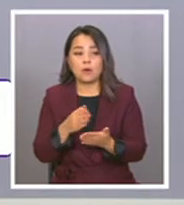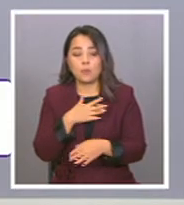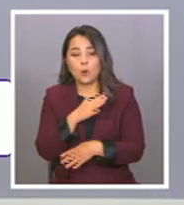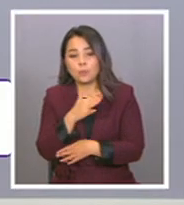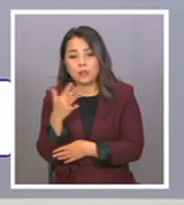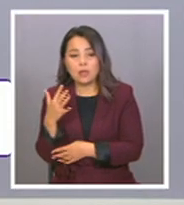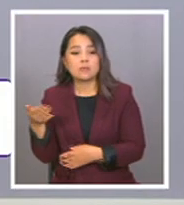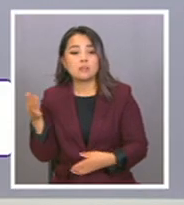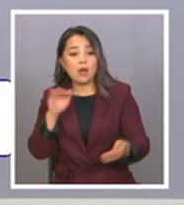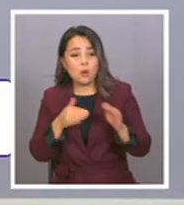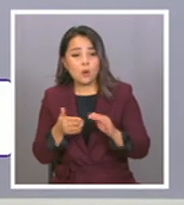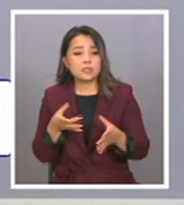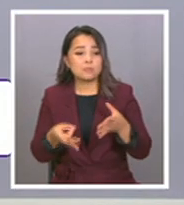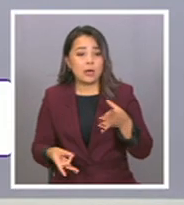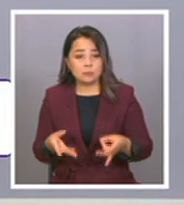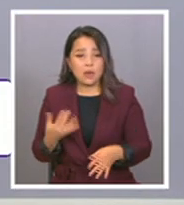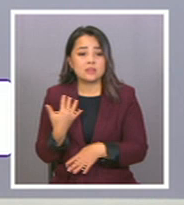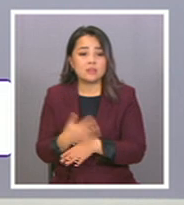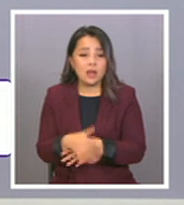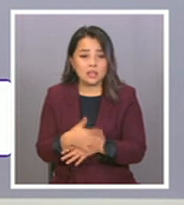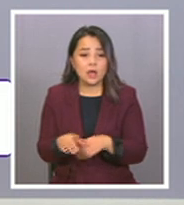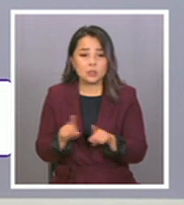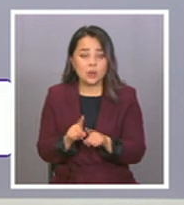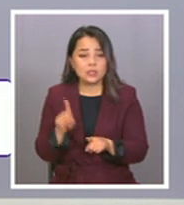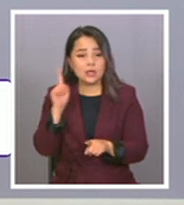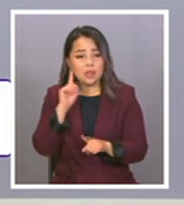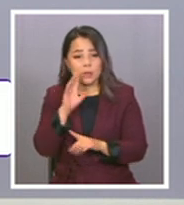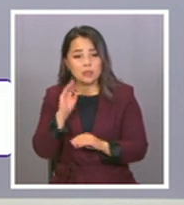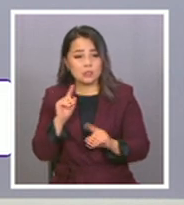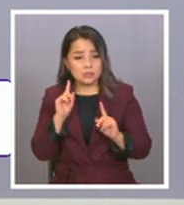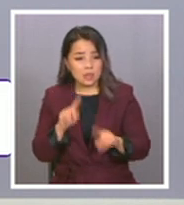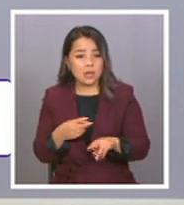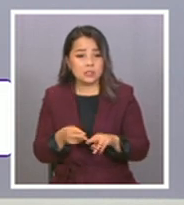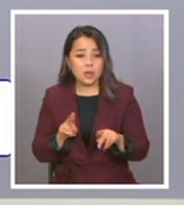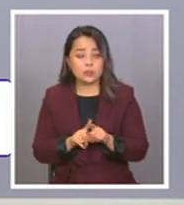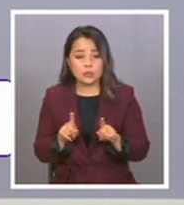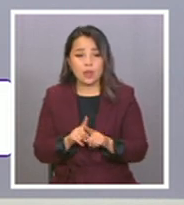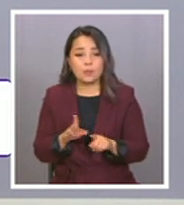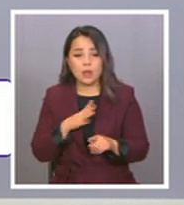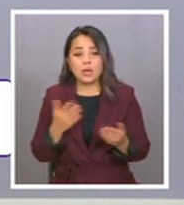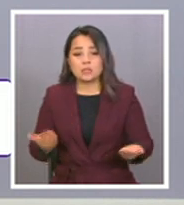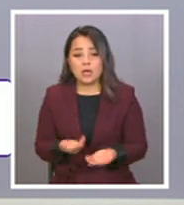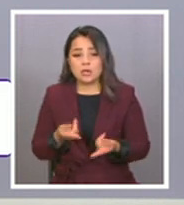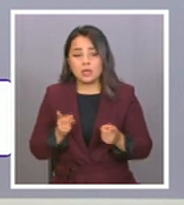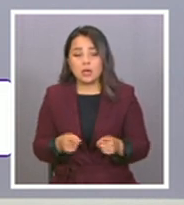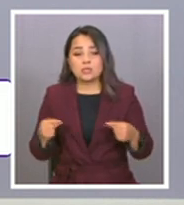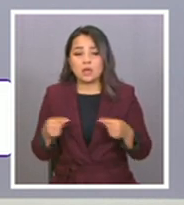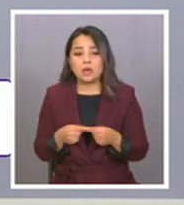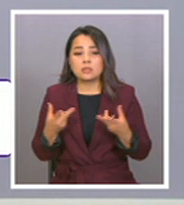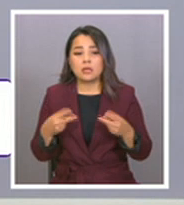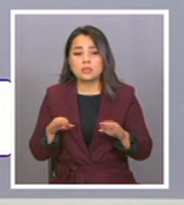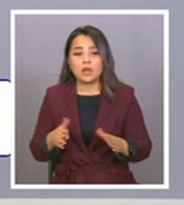тау, батпақ, дала деген сөздерді естіген боларсыздар. Сондай-ақ, тірі ағзалардың нақты қай жерде тіршілік